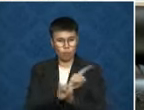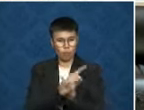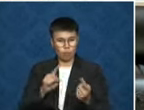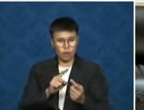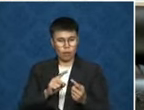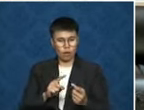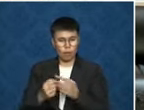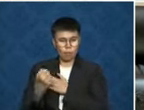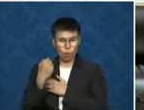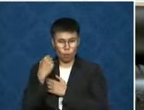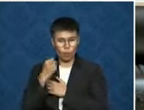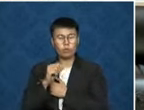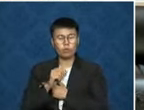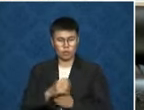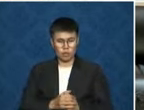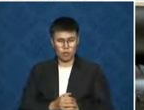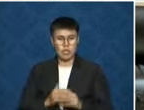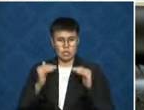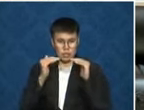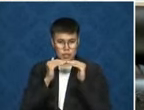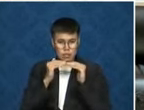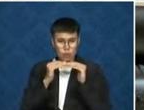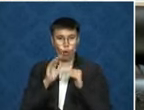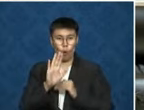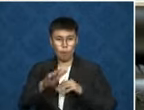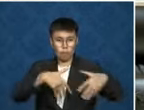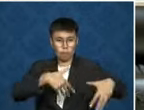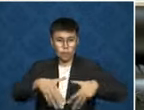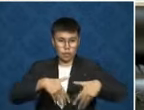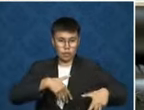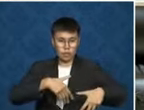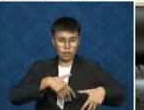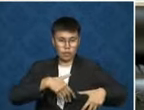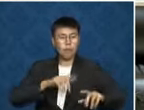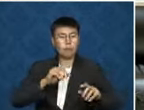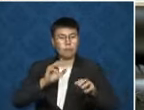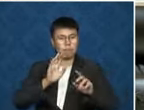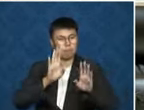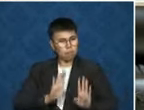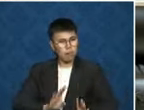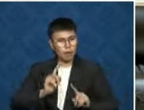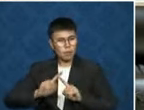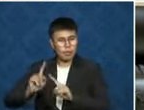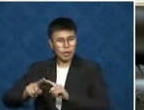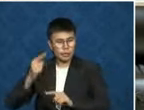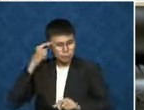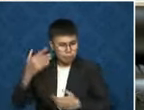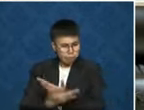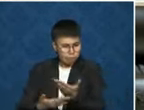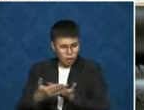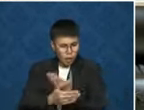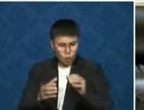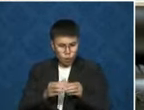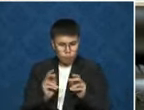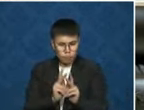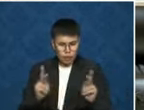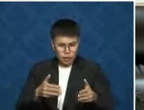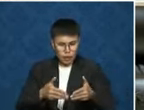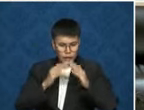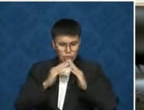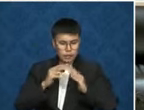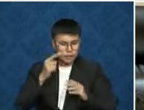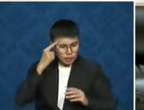และความมั่นคงรวมถึงสิทธิเสรีภาพของประชาชนได้ในหลายรูปแบบค่ะการพิจารณาตั้งคณะกรรมการวิสามัญ